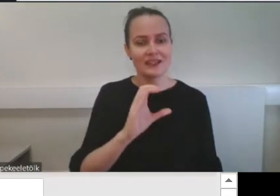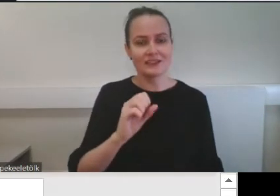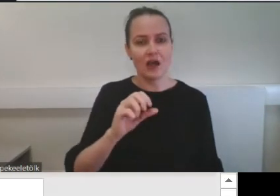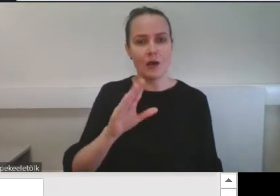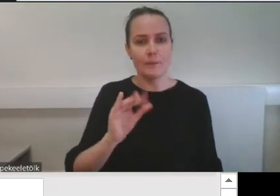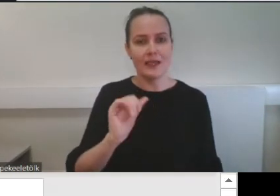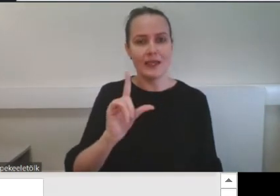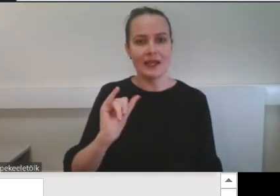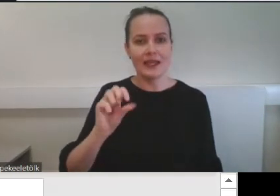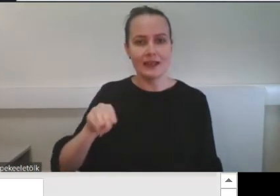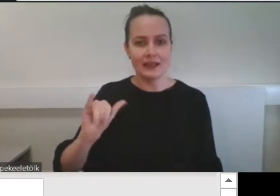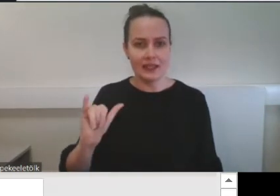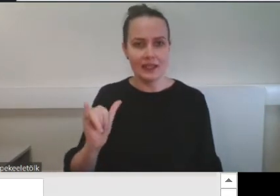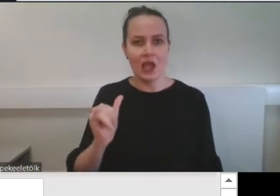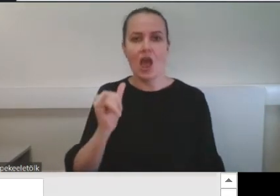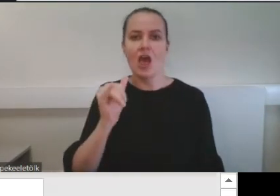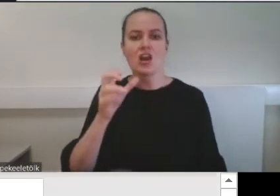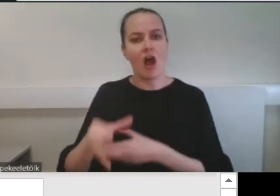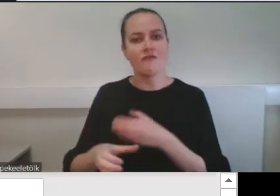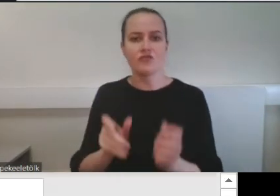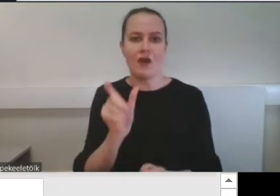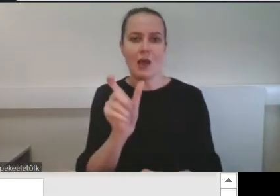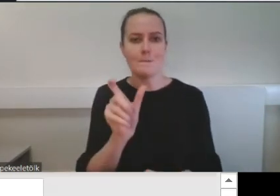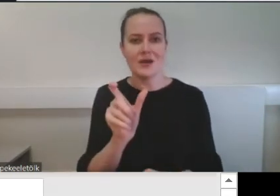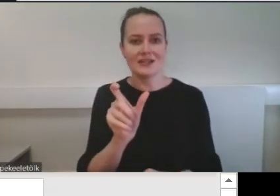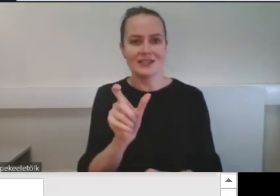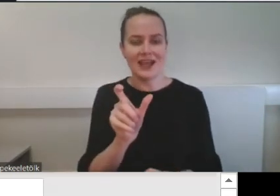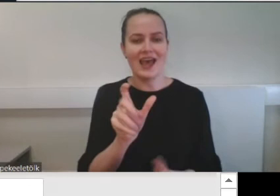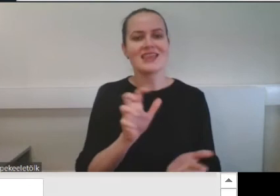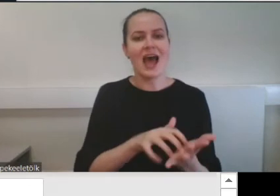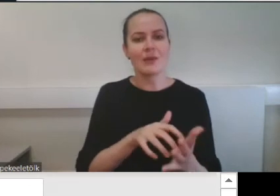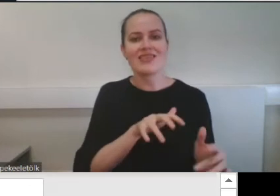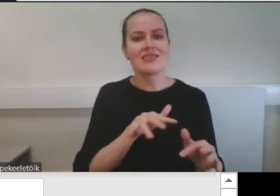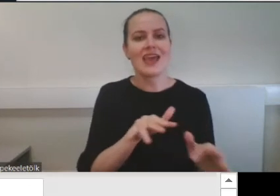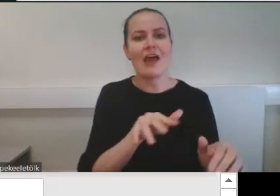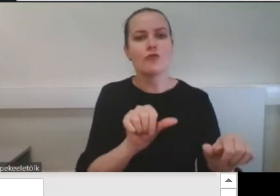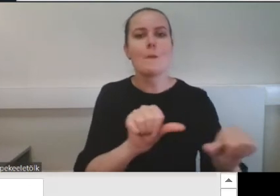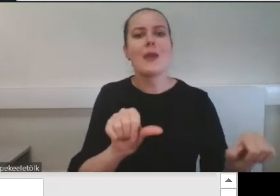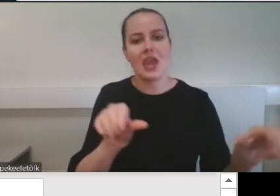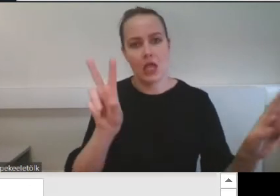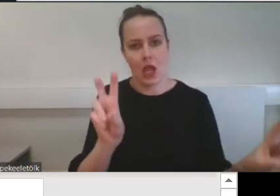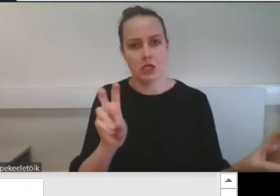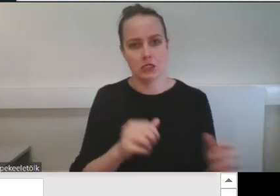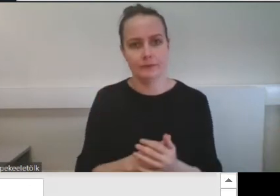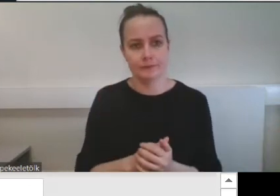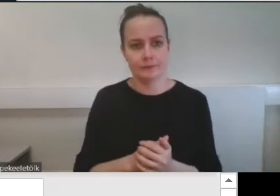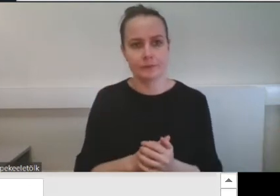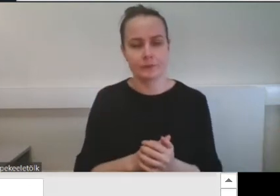siis võtta hingetõmbe pausi, sirutada ja siis olete nüüd meiega tagasi.